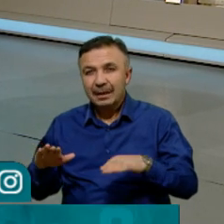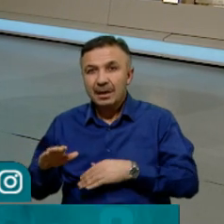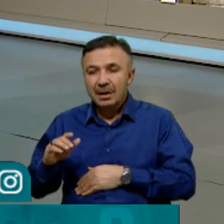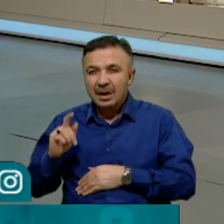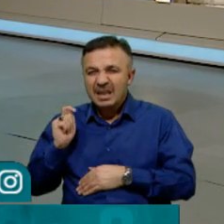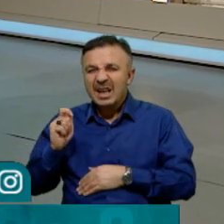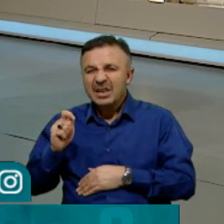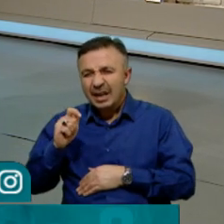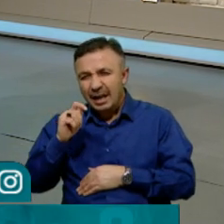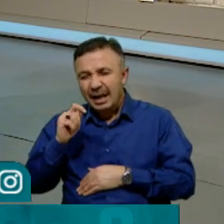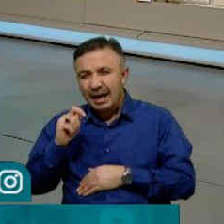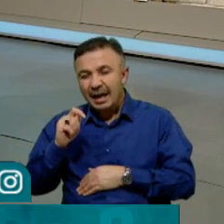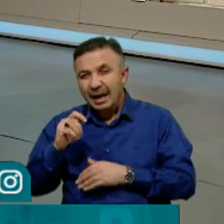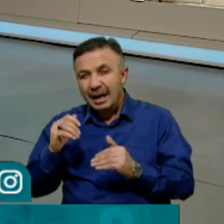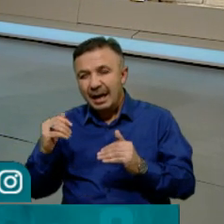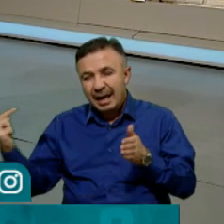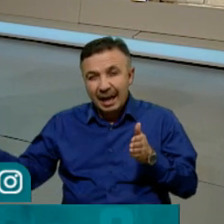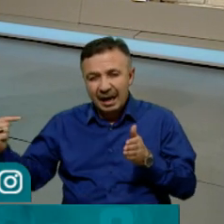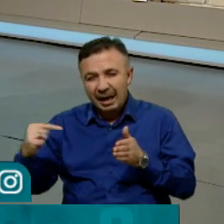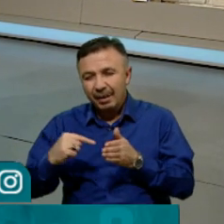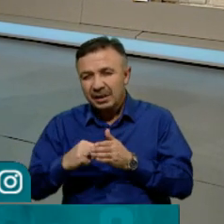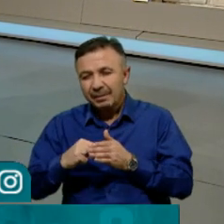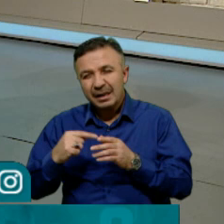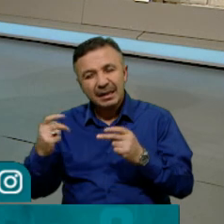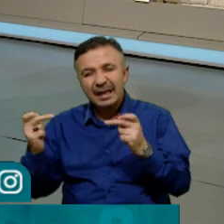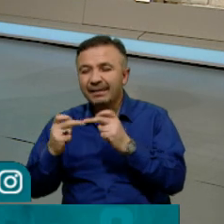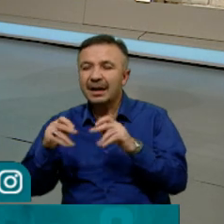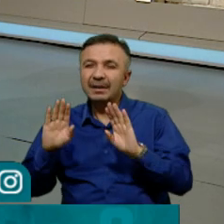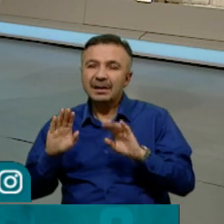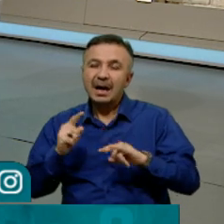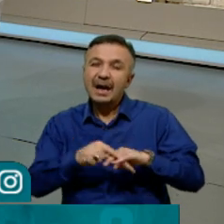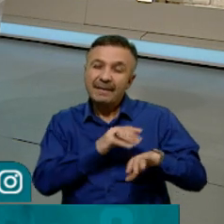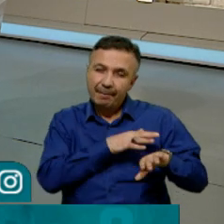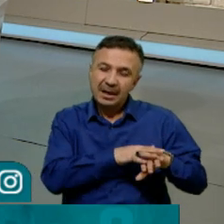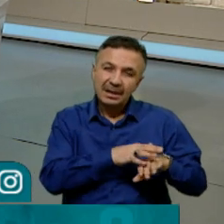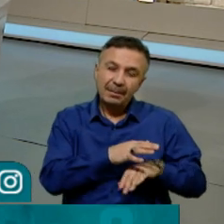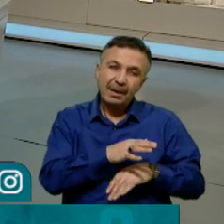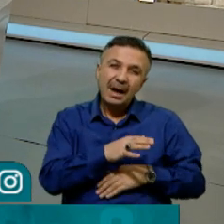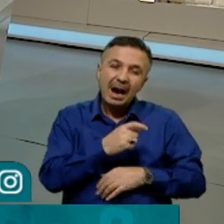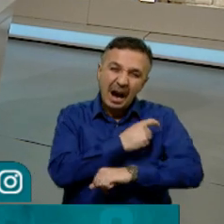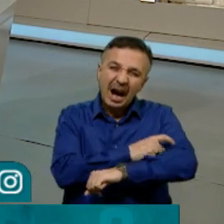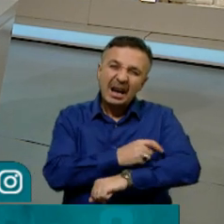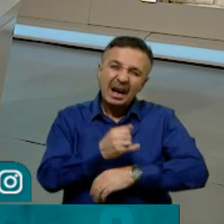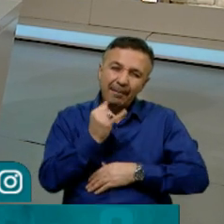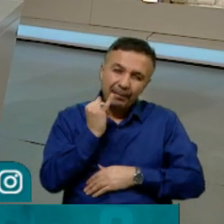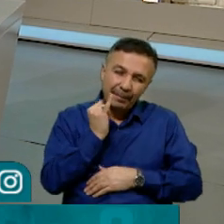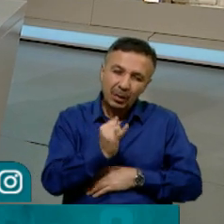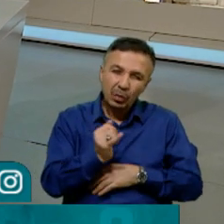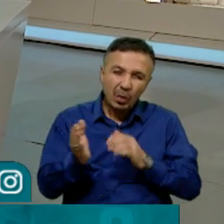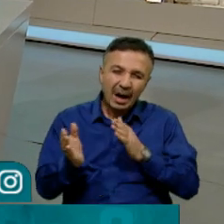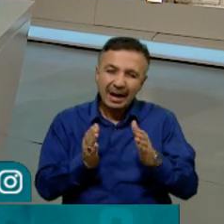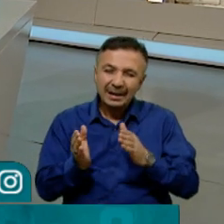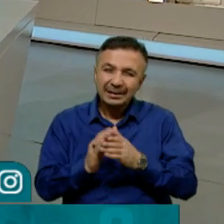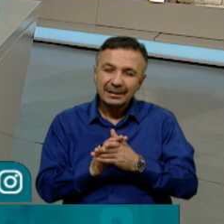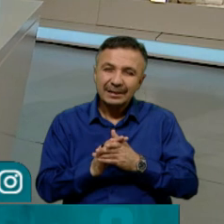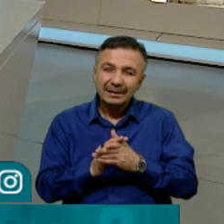bir taraf değildir yani çünkü Hanefi mezhebinde haramda Macro arasında bir tarih ve mekruh